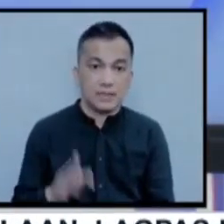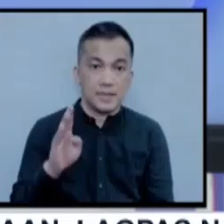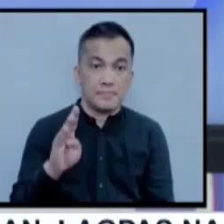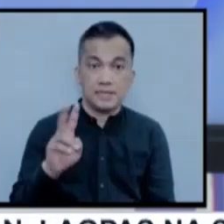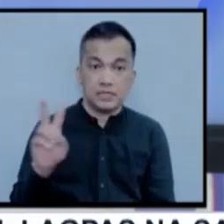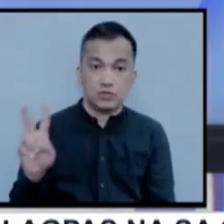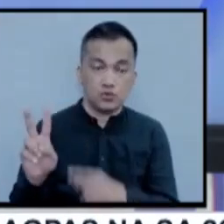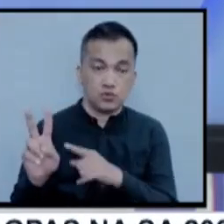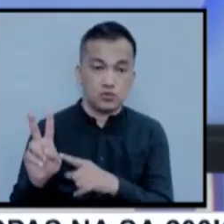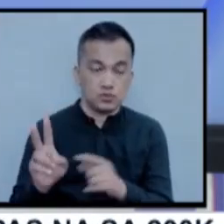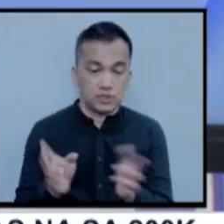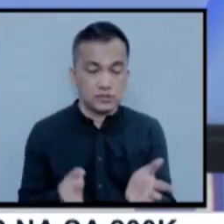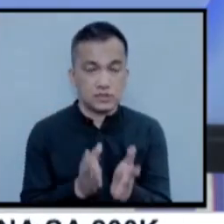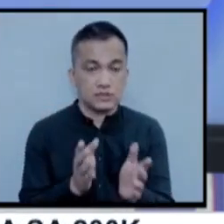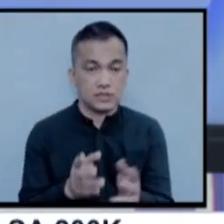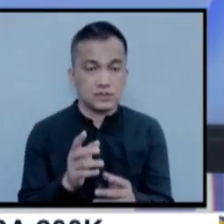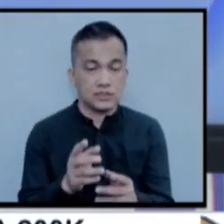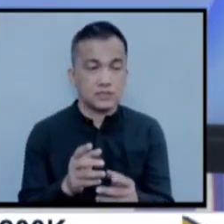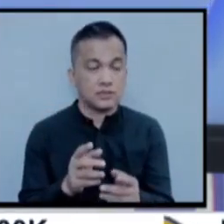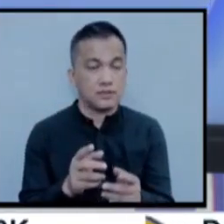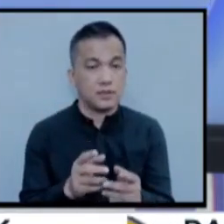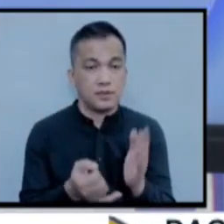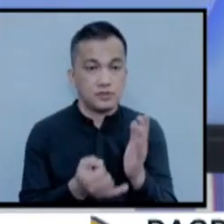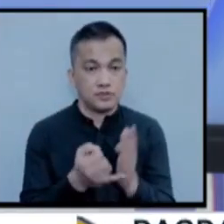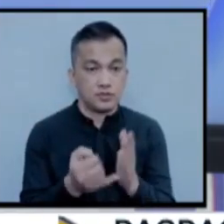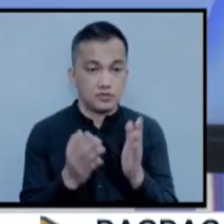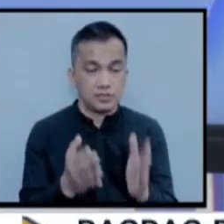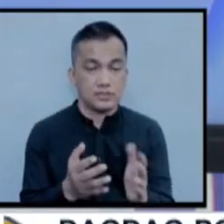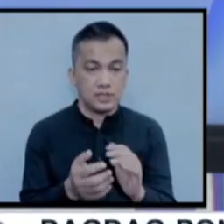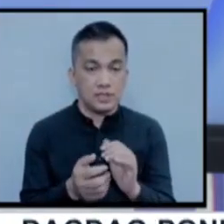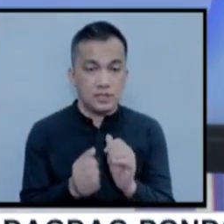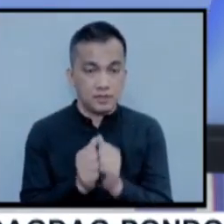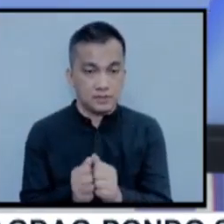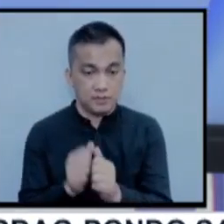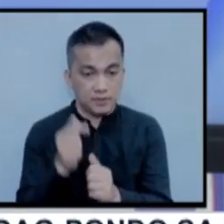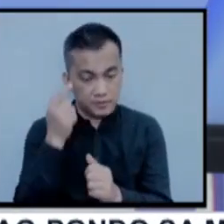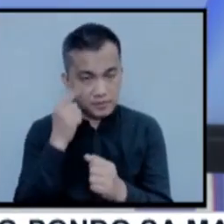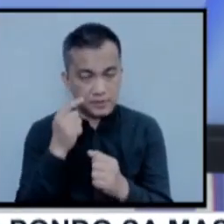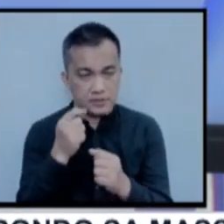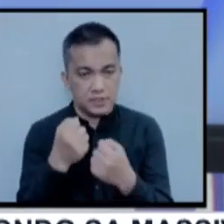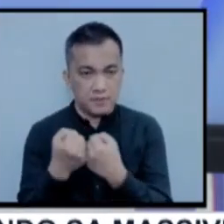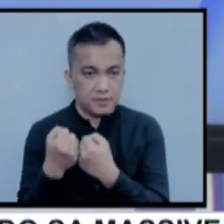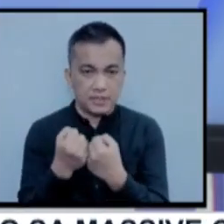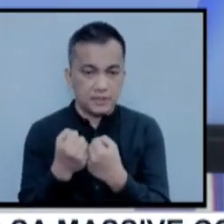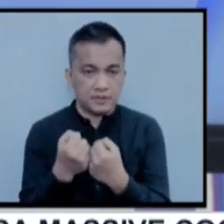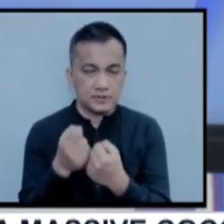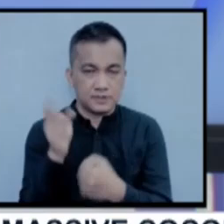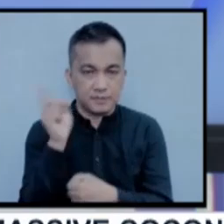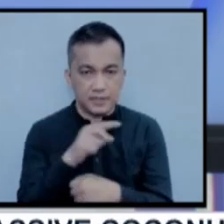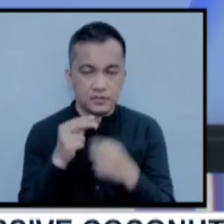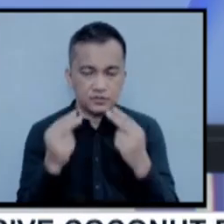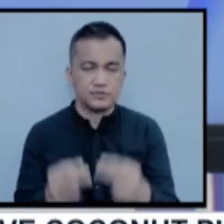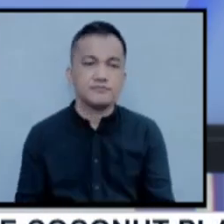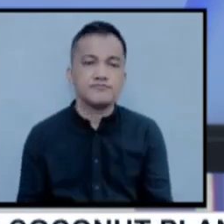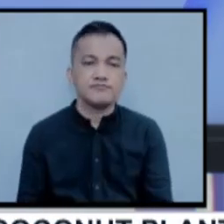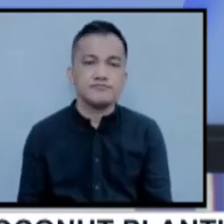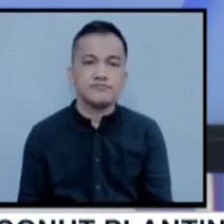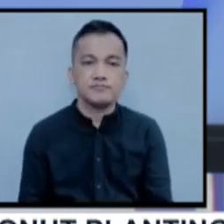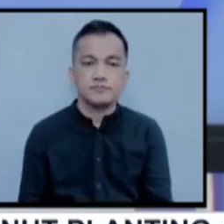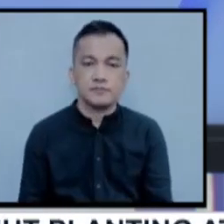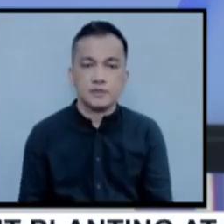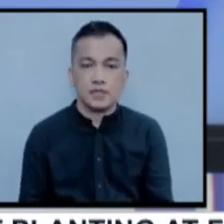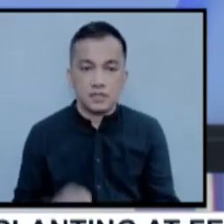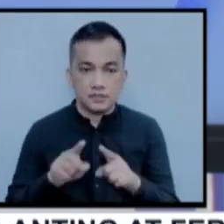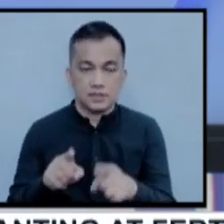mamamahayag na maging katuwang ng pamahalaan sa paglaban sa disinformation at fake news Kasabay nito ang pangakong pagiging